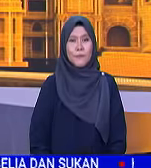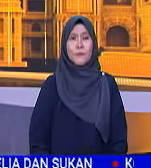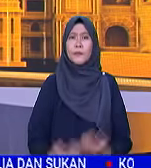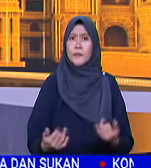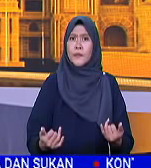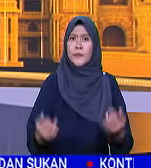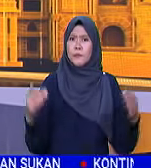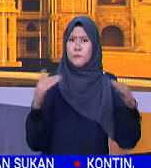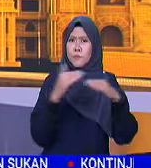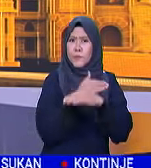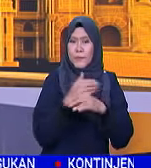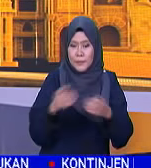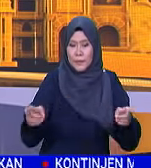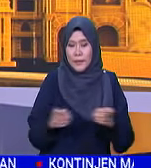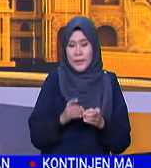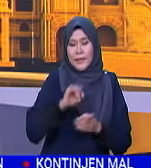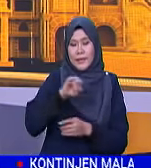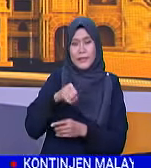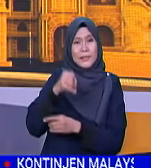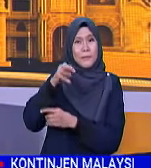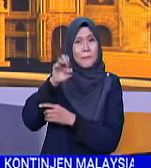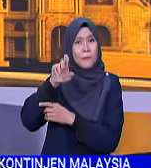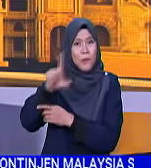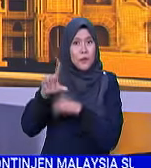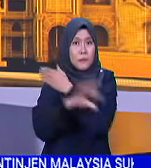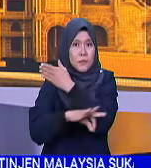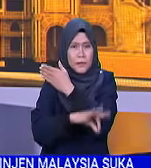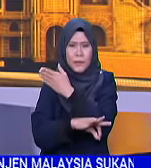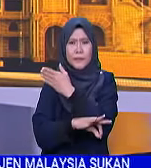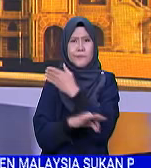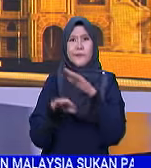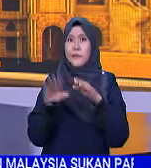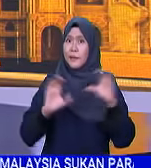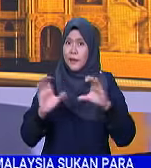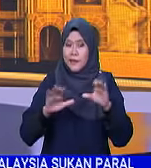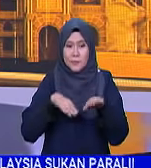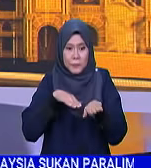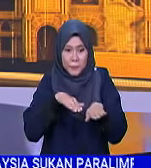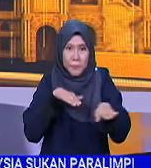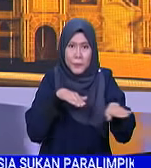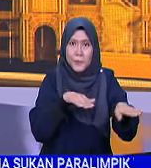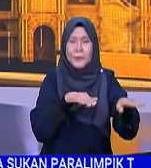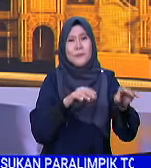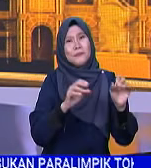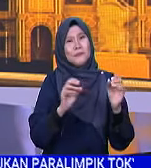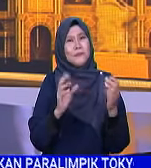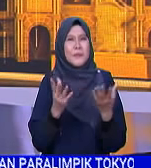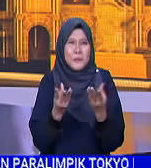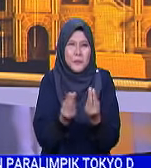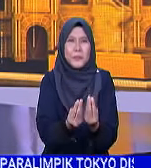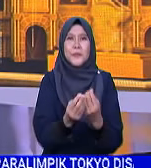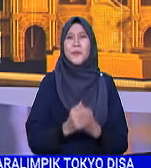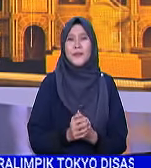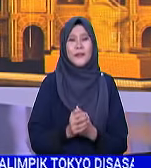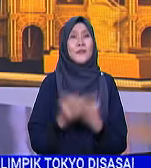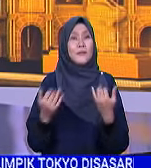Aliran trafik di daerah Jempol Negeri Sembilan tidak menunjukkan pertambahan kenderaan sempena sambutan Aidil Adha esok.